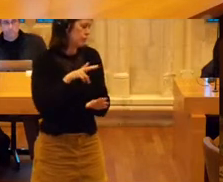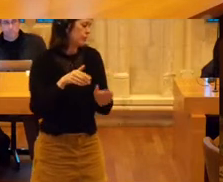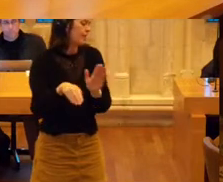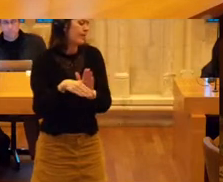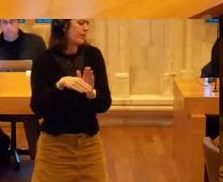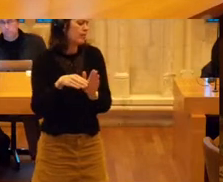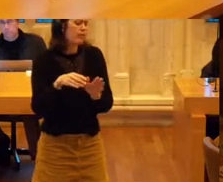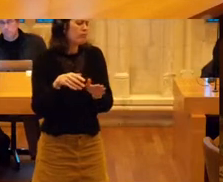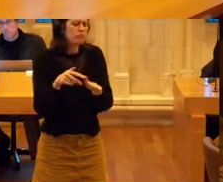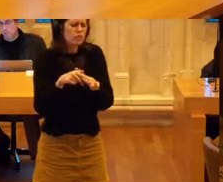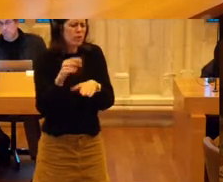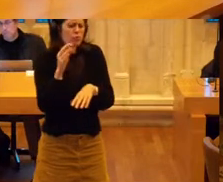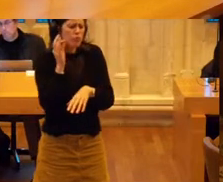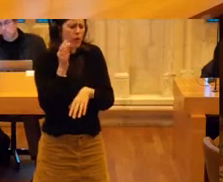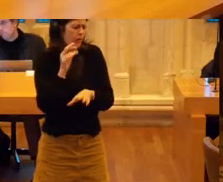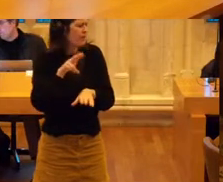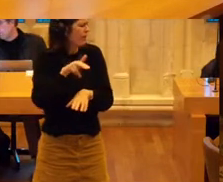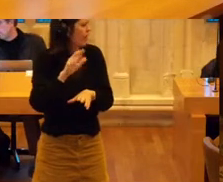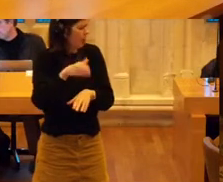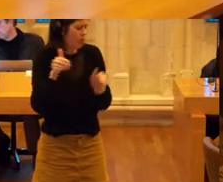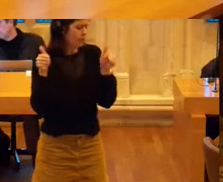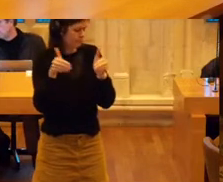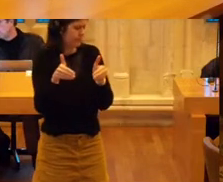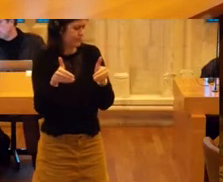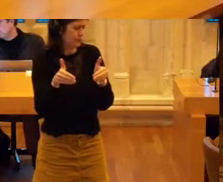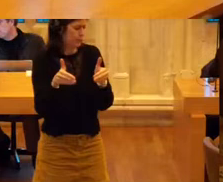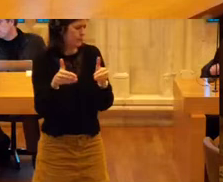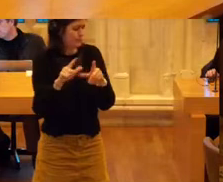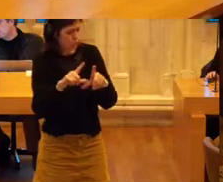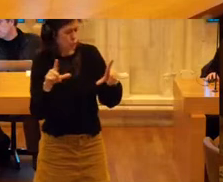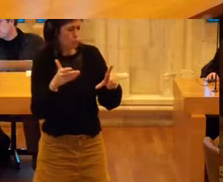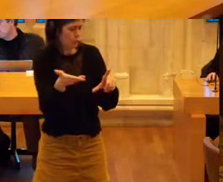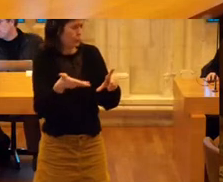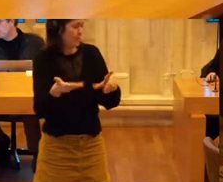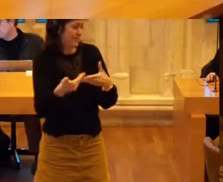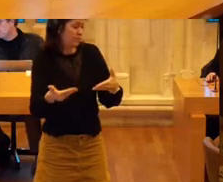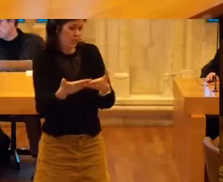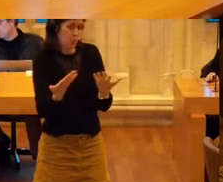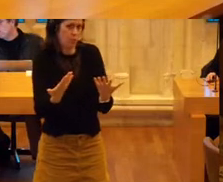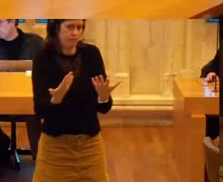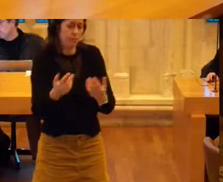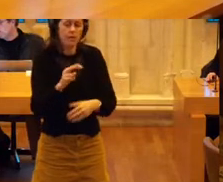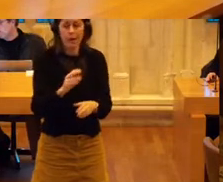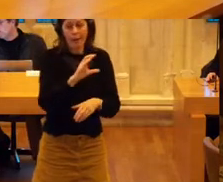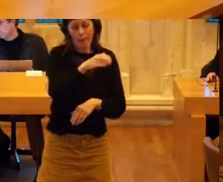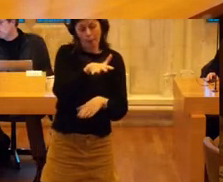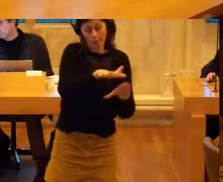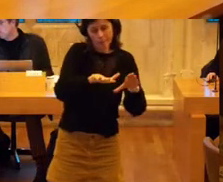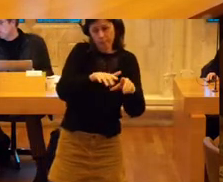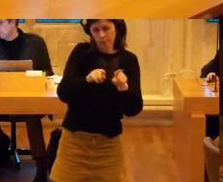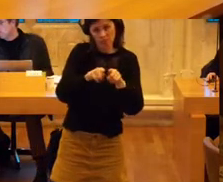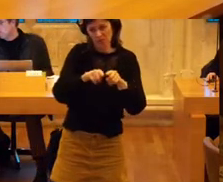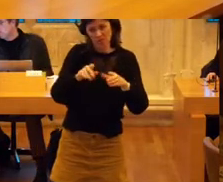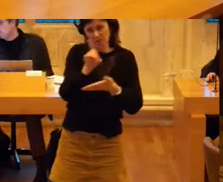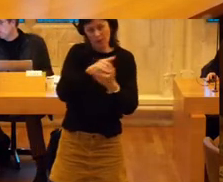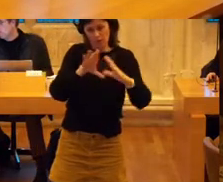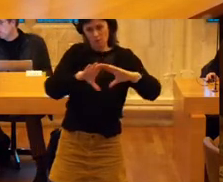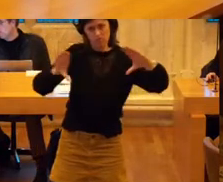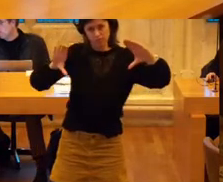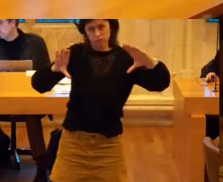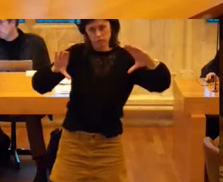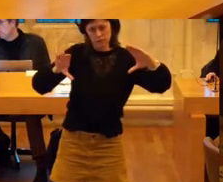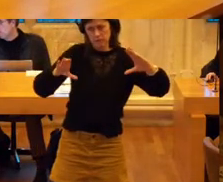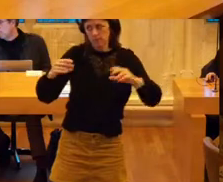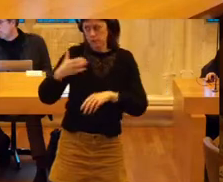sur le territoire cannais, mais évidemment à Caen comme ailleurs, les chiffres sont plutôt en augmentation, et le maire l'a